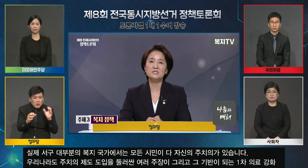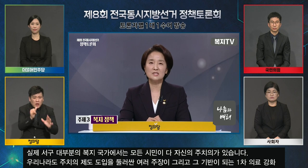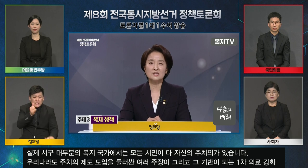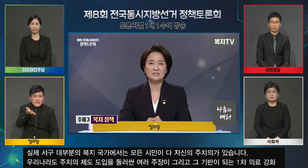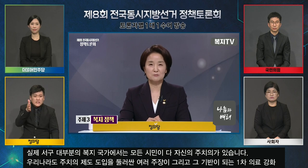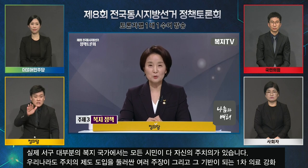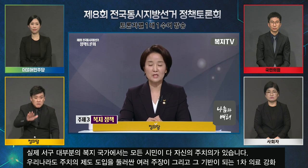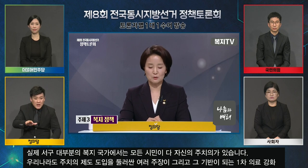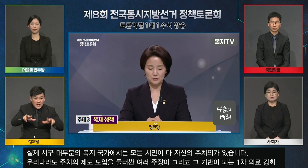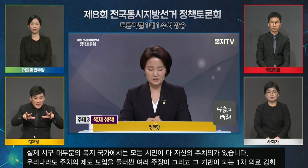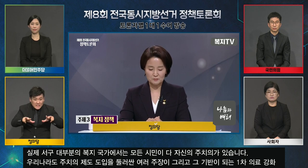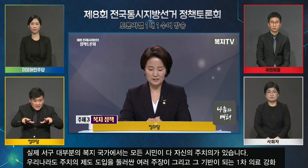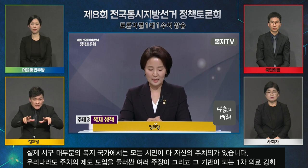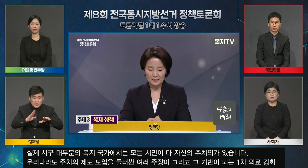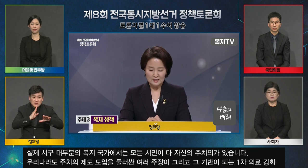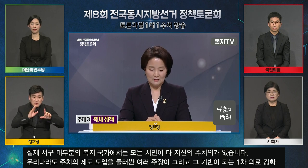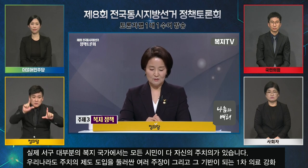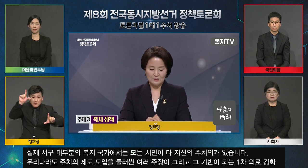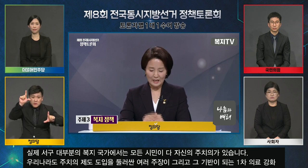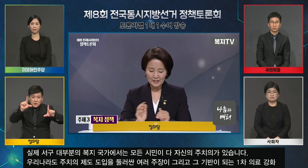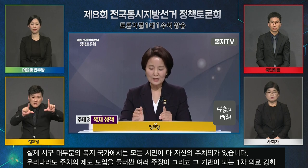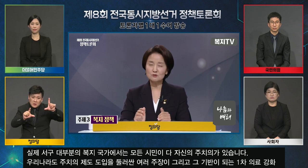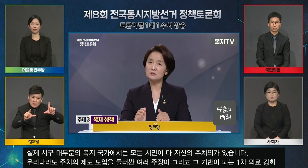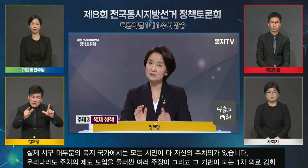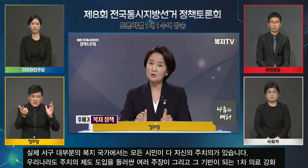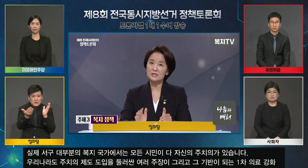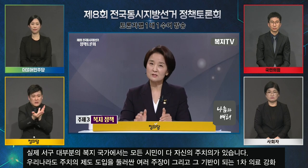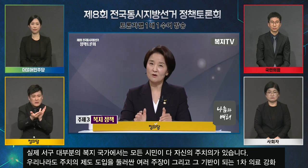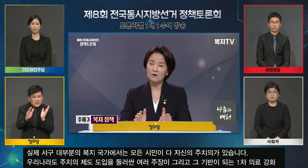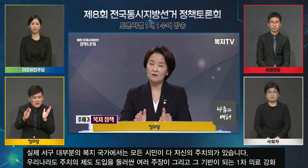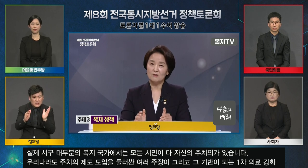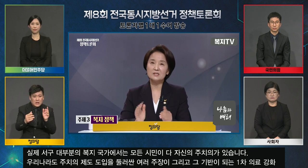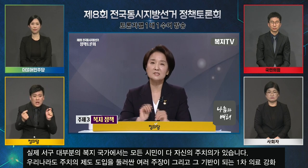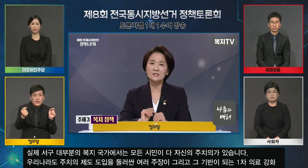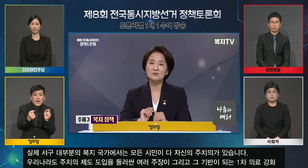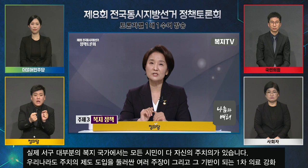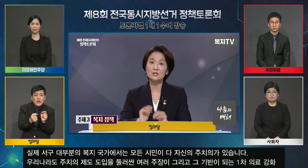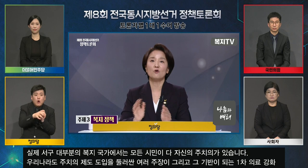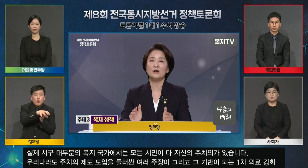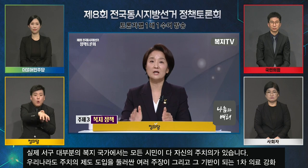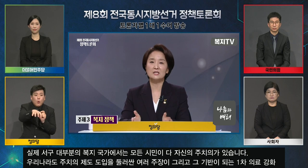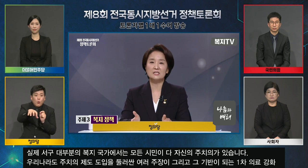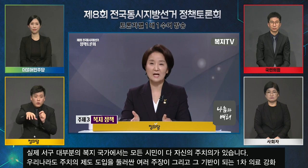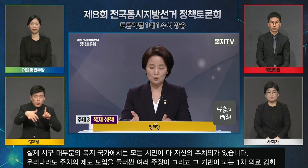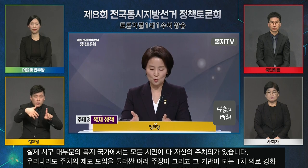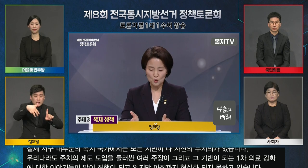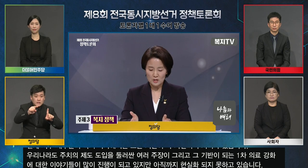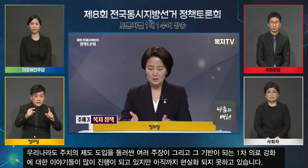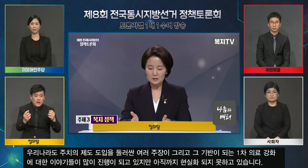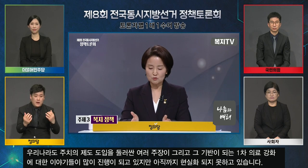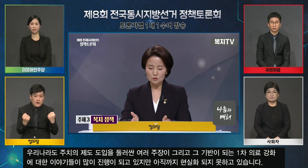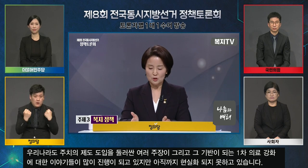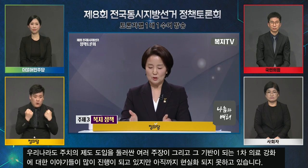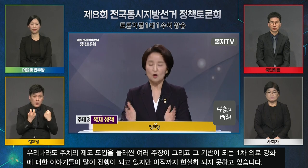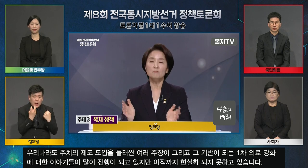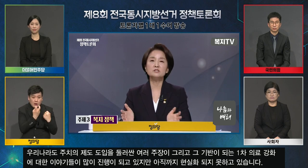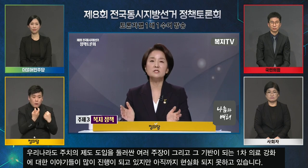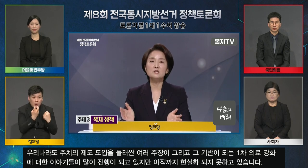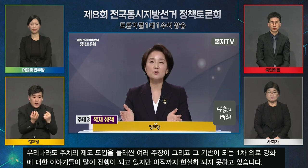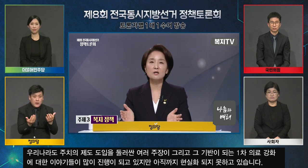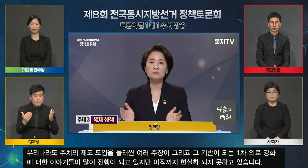현실화되지 못하고 있습니다. 가까운 의원에서 1차적인 건강관리를 하고 그리고